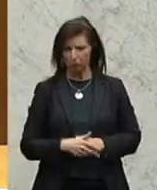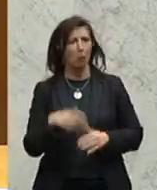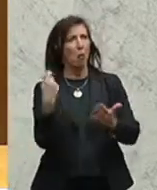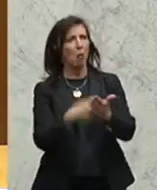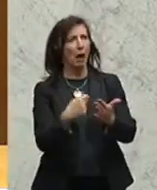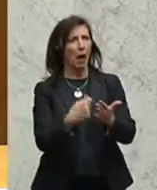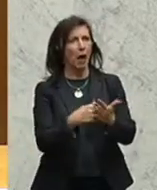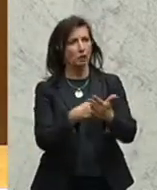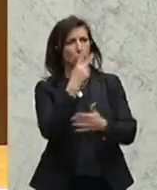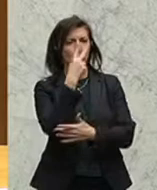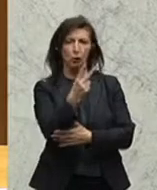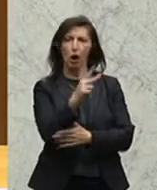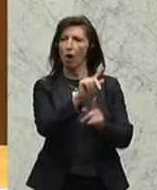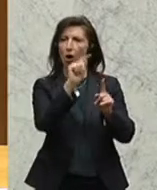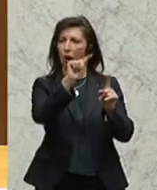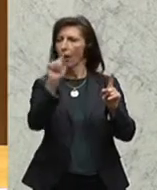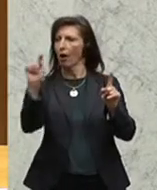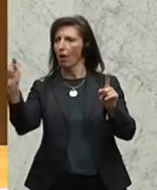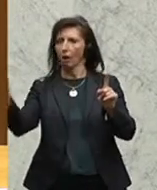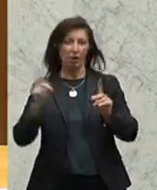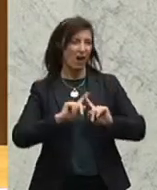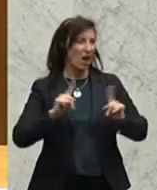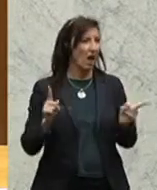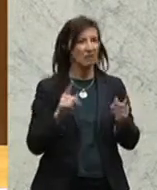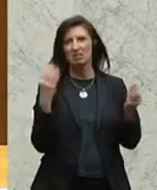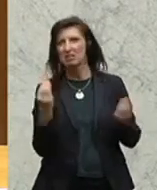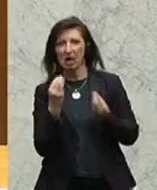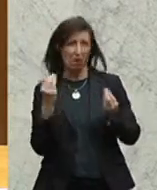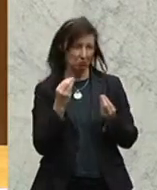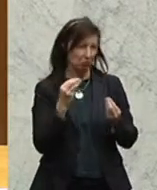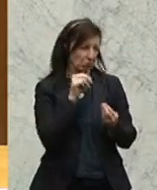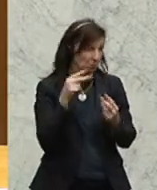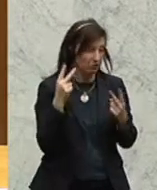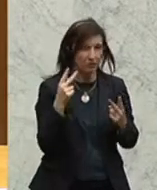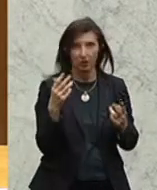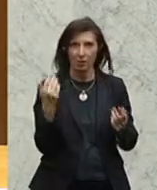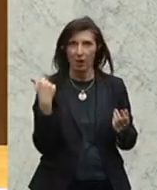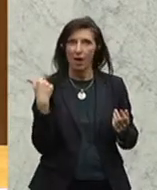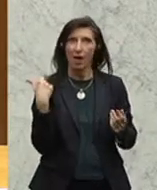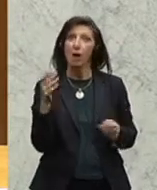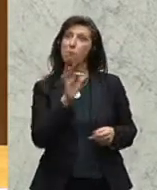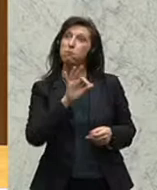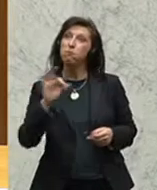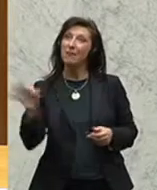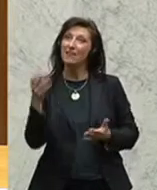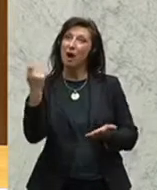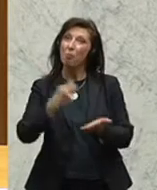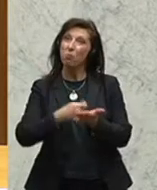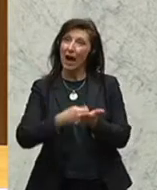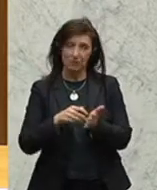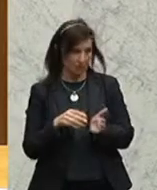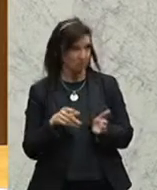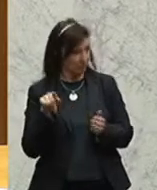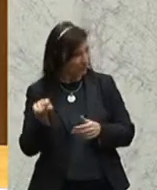Preis und keine anderen Kriterien zu bewerten. Und daher wurde es war ja nicht verboten, Bestbieterprinzip zur Anwendung zu